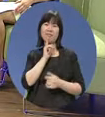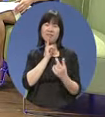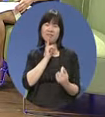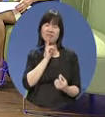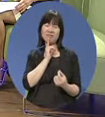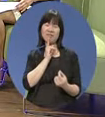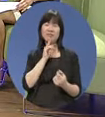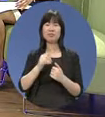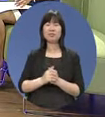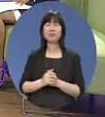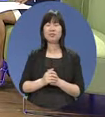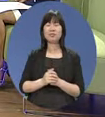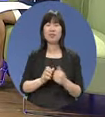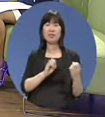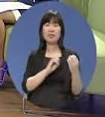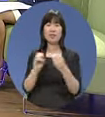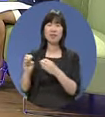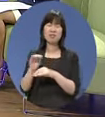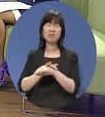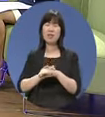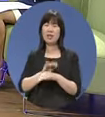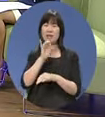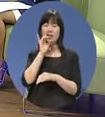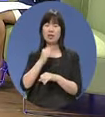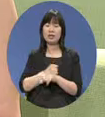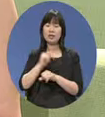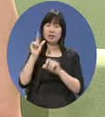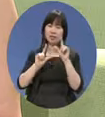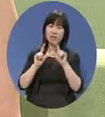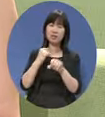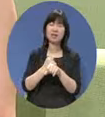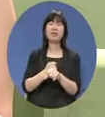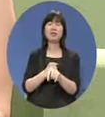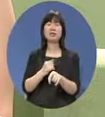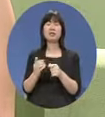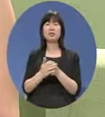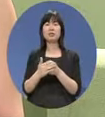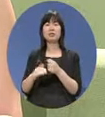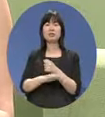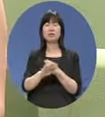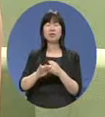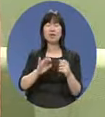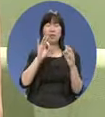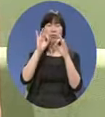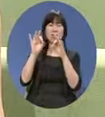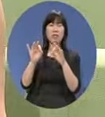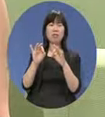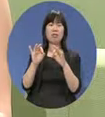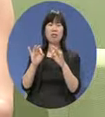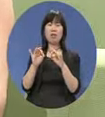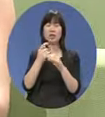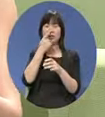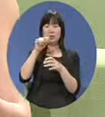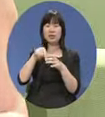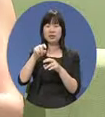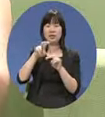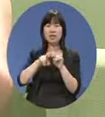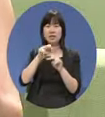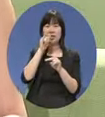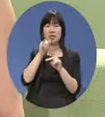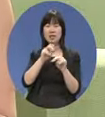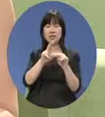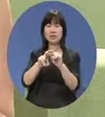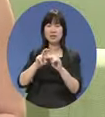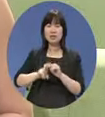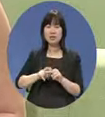이게 주저앉게 돼요. 그렇죠. 대화도 좀 잘 안 돼요. 그 자세라는 게. 그래서 우리가 이렇게 보면 뭐 커피숍 같은 데 가서도 딱 이렇게